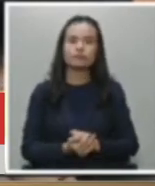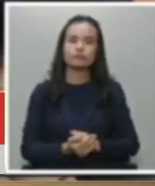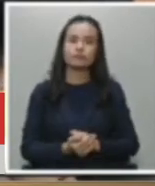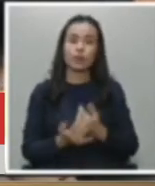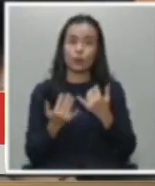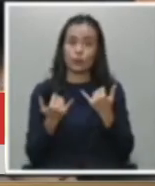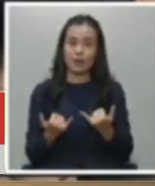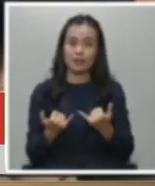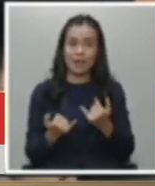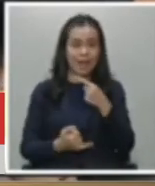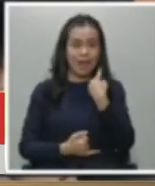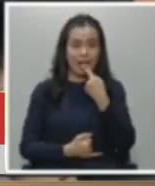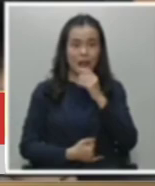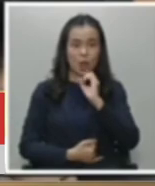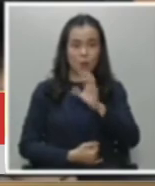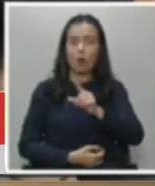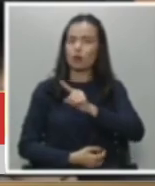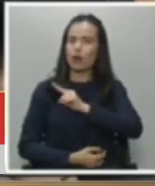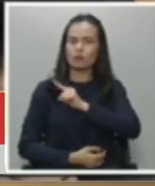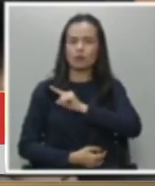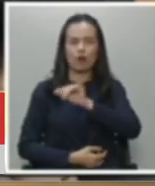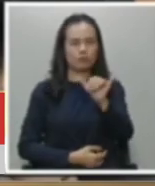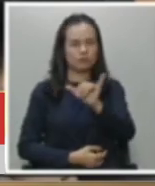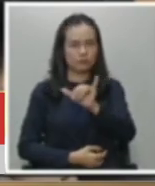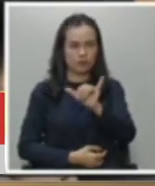ไม่มีผู้ใดออกมาแสดงความรับผิดชอบ